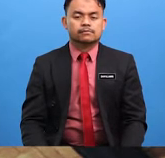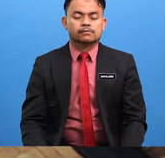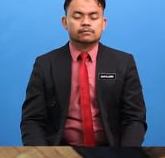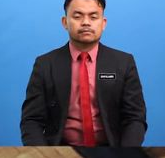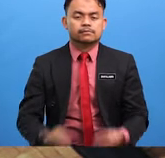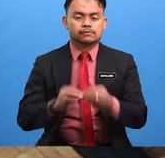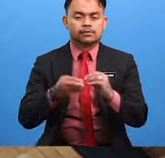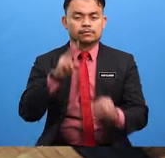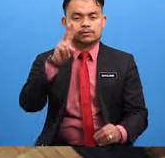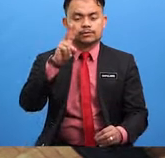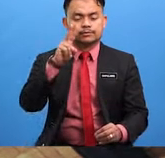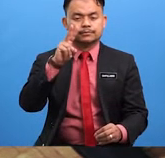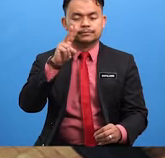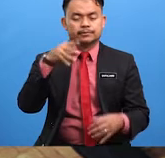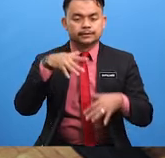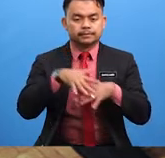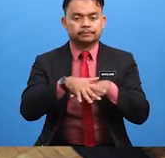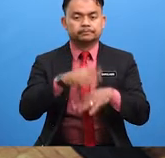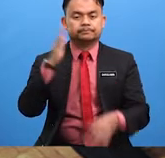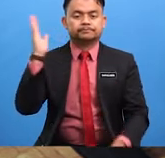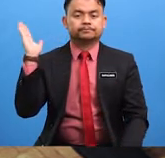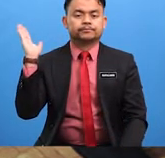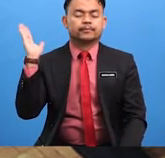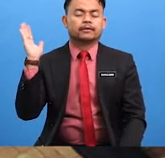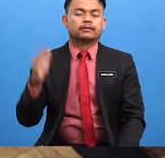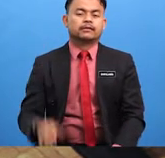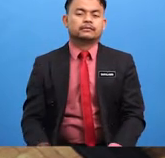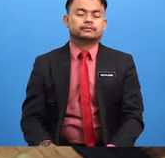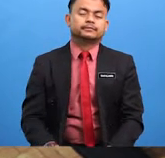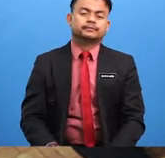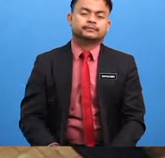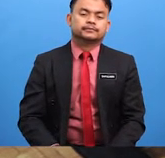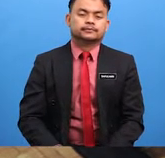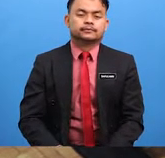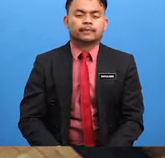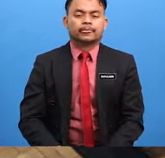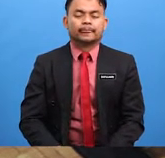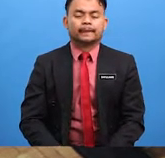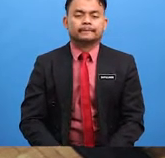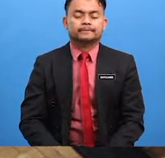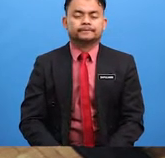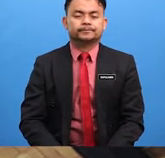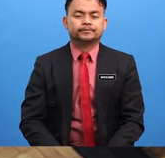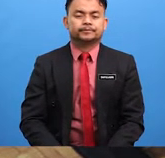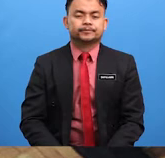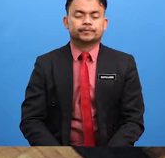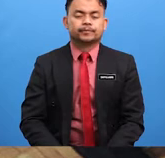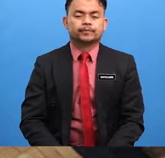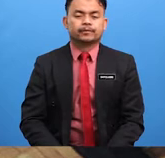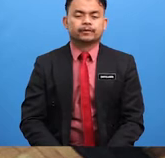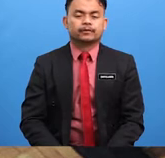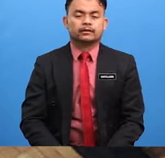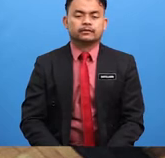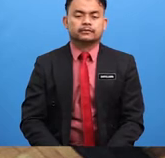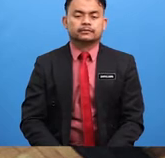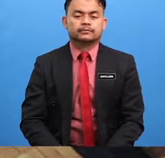2. Menganyam. Proses menganyam dimulakan dari bahagian tengah. Proses ini dilakukan di tengah atau